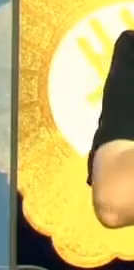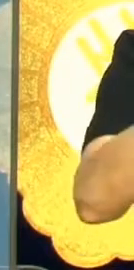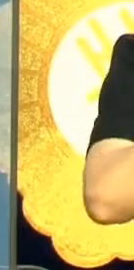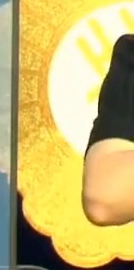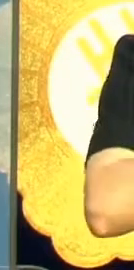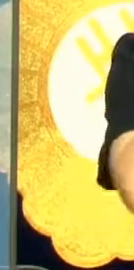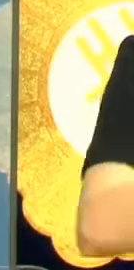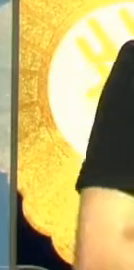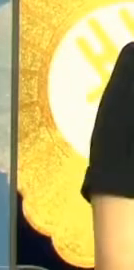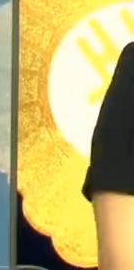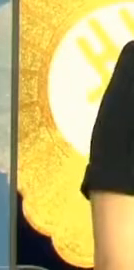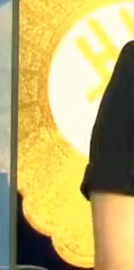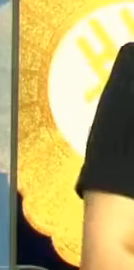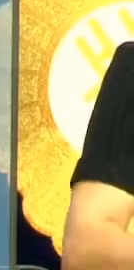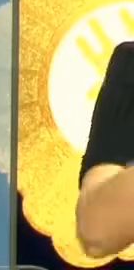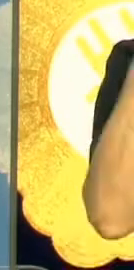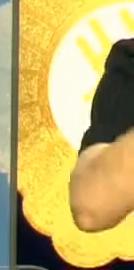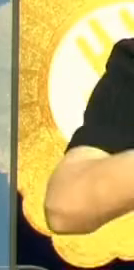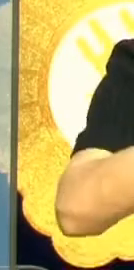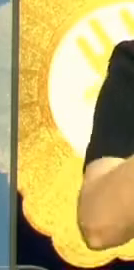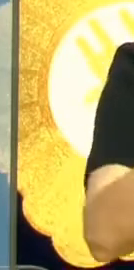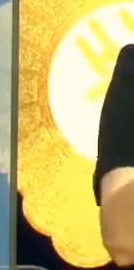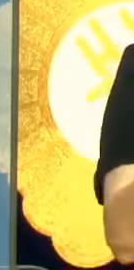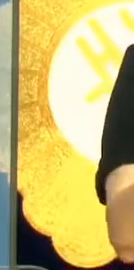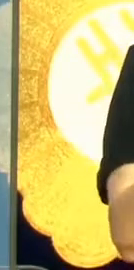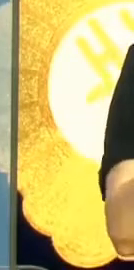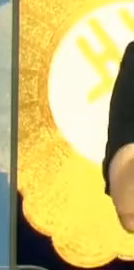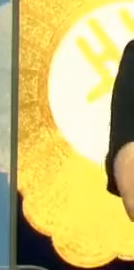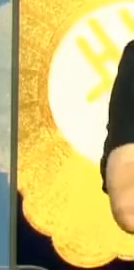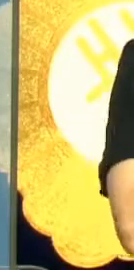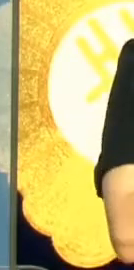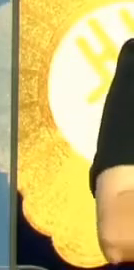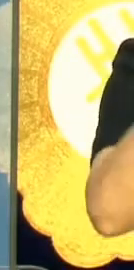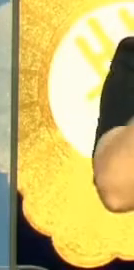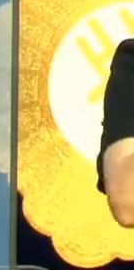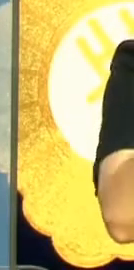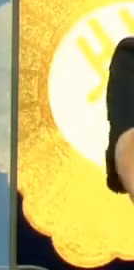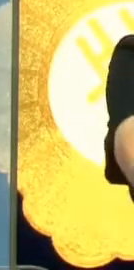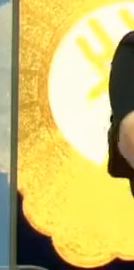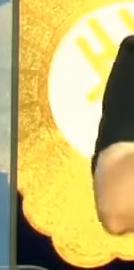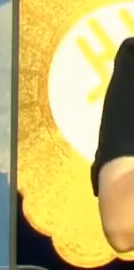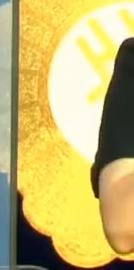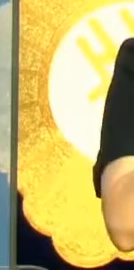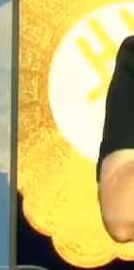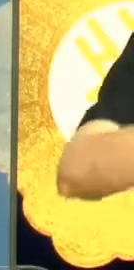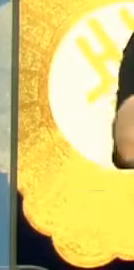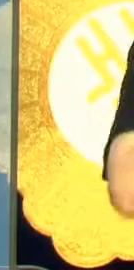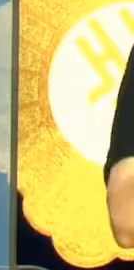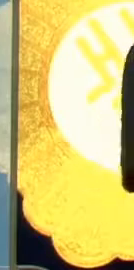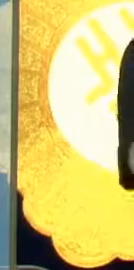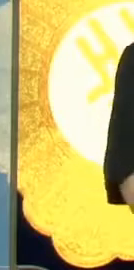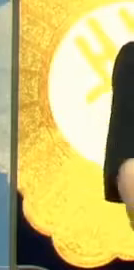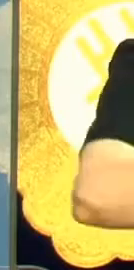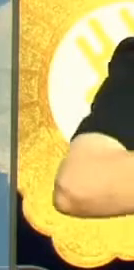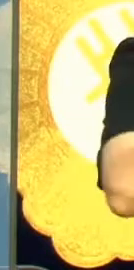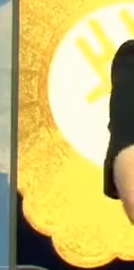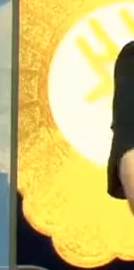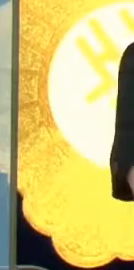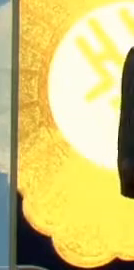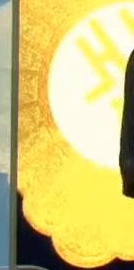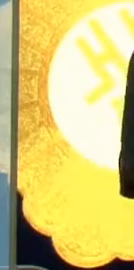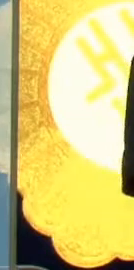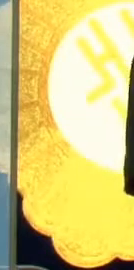있습니다. 국회는 국민을 대변하여 오늘도 장애인을 보호하고 그들의 사회 활동을 지원하기